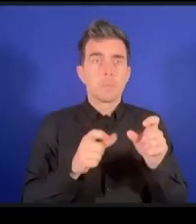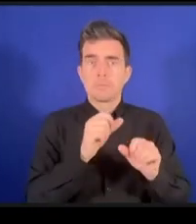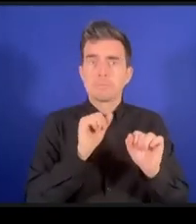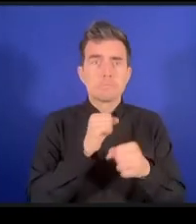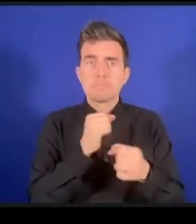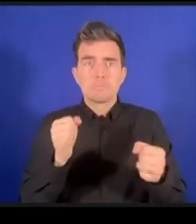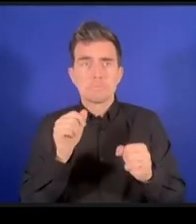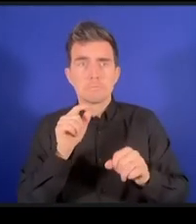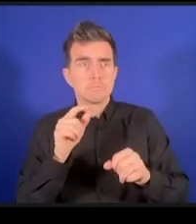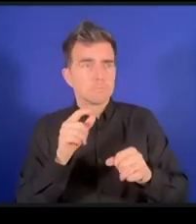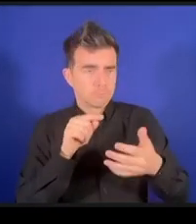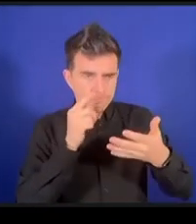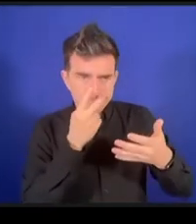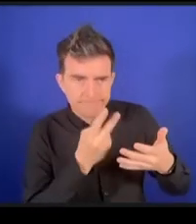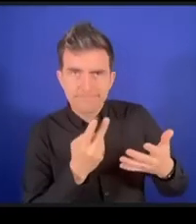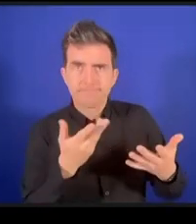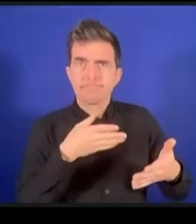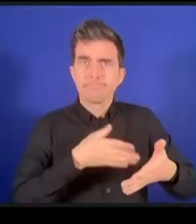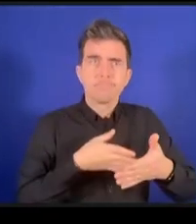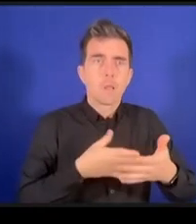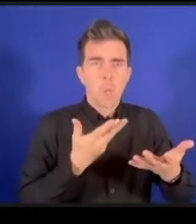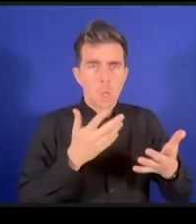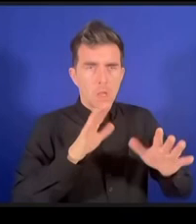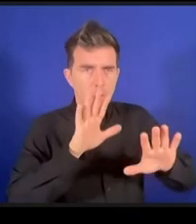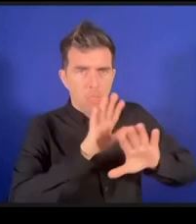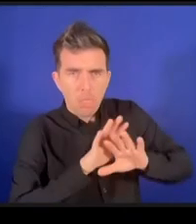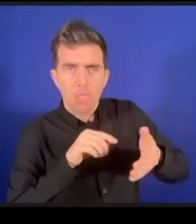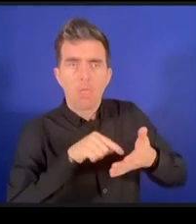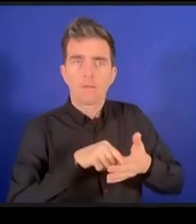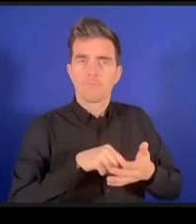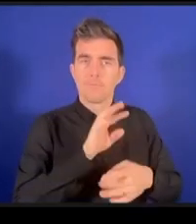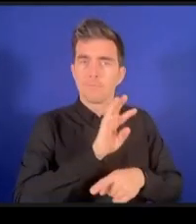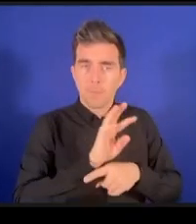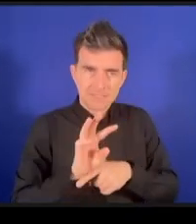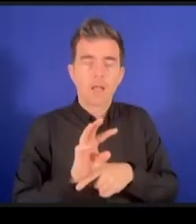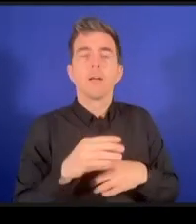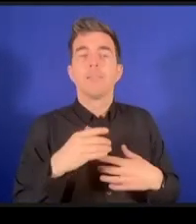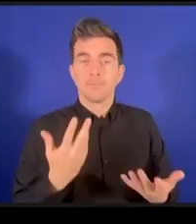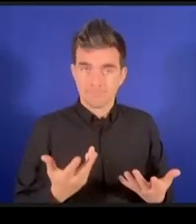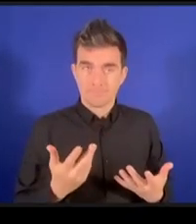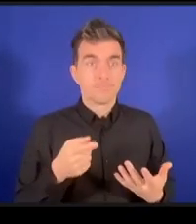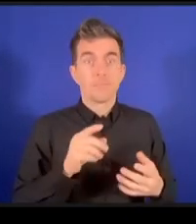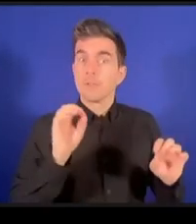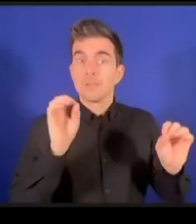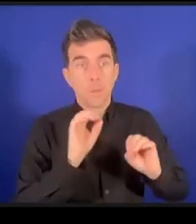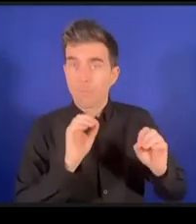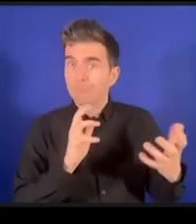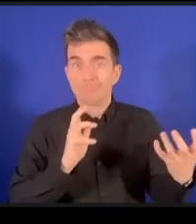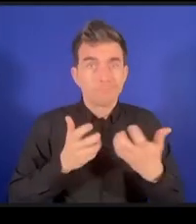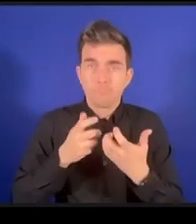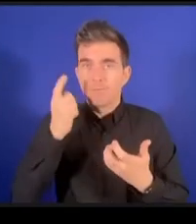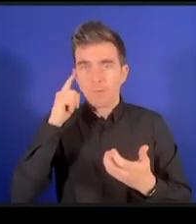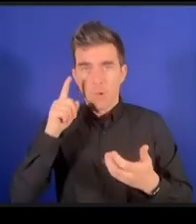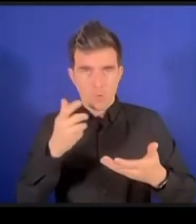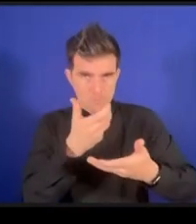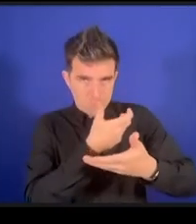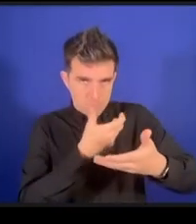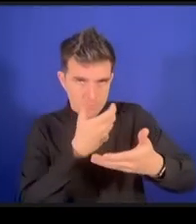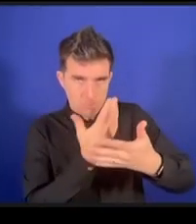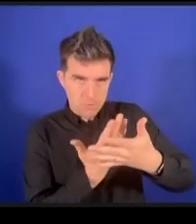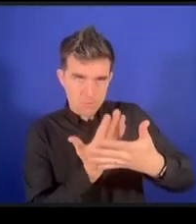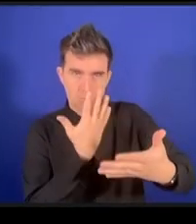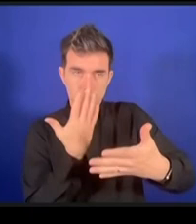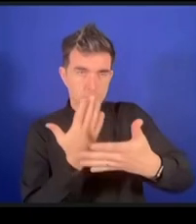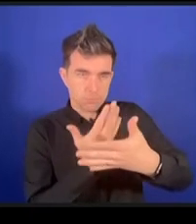что его нельзя может прочитать устройство для считывания экрана но в США например